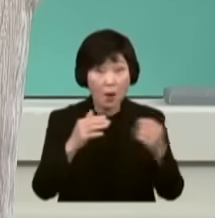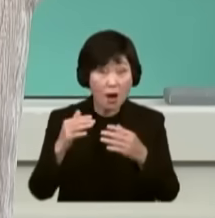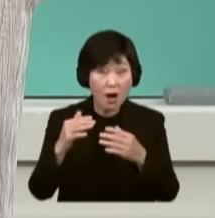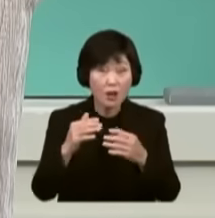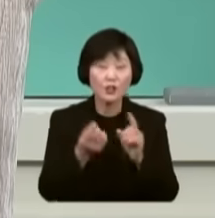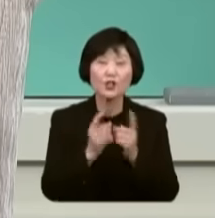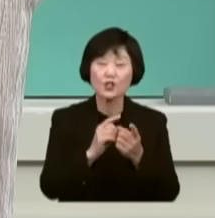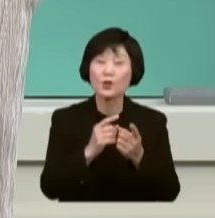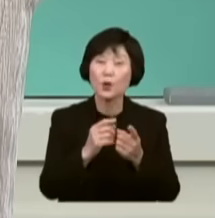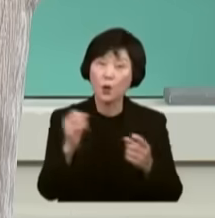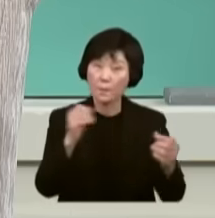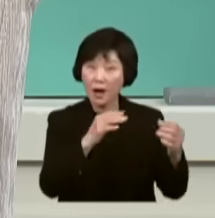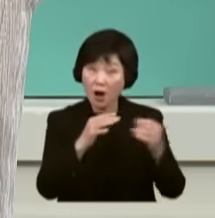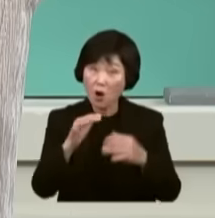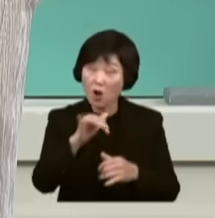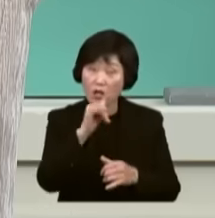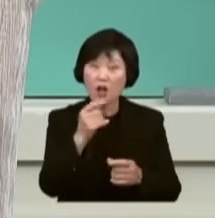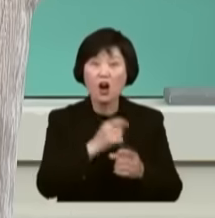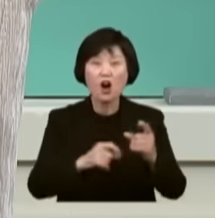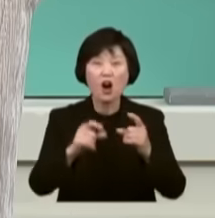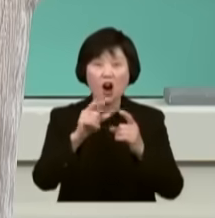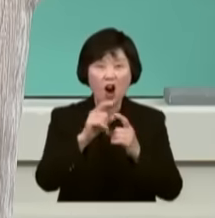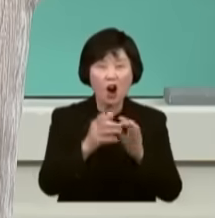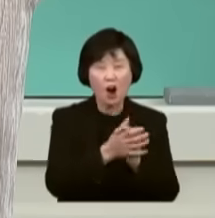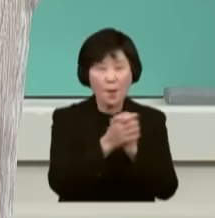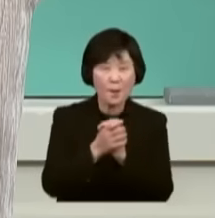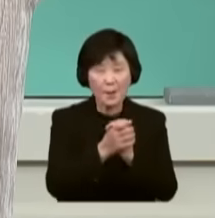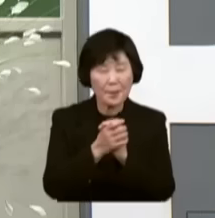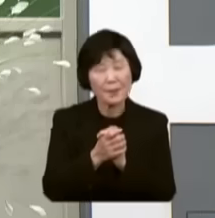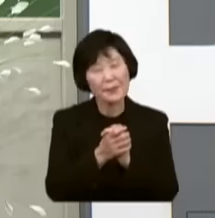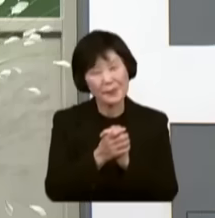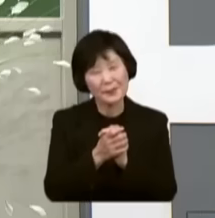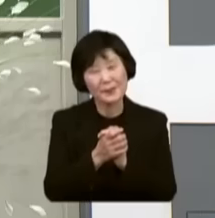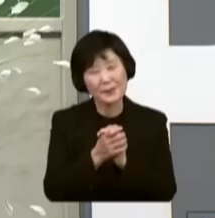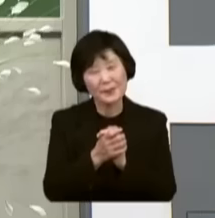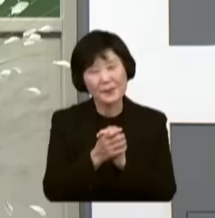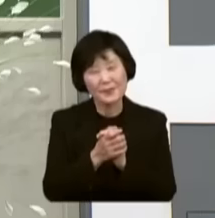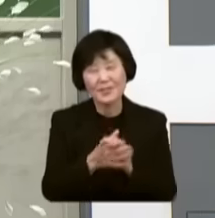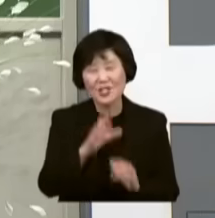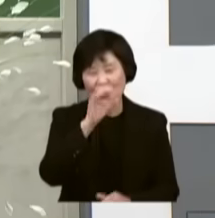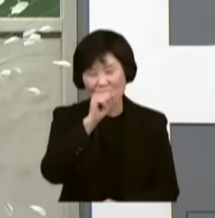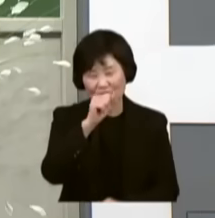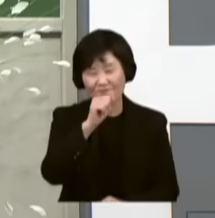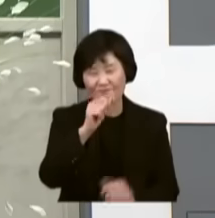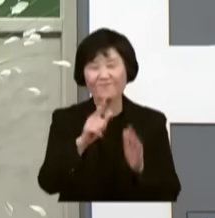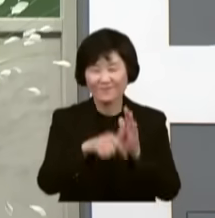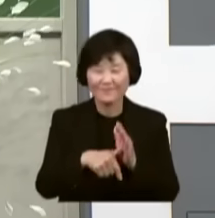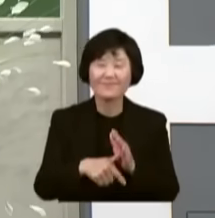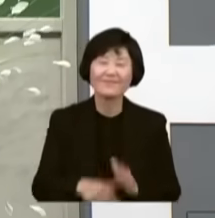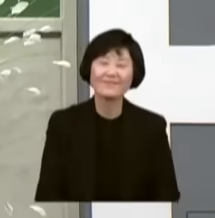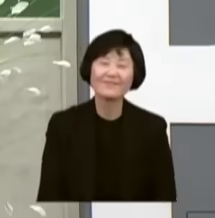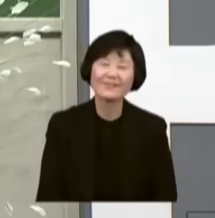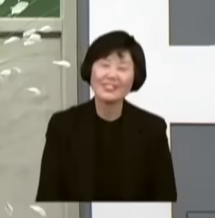끈끈하시지 않을까 싶다는 생각이 듭니다. 오늘 좋은 꿀팁이 되었습니다. 우리가 가정에서 사실은 심각할 게 하나도 없거든. 그럼요. 뭐 심각할 게 있어. PC가